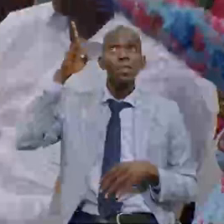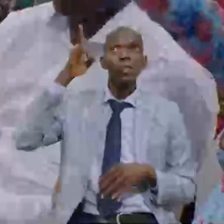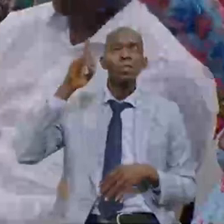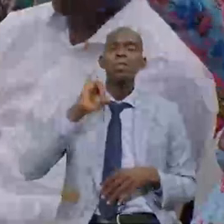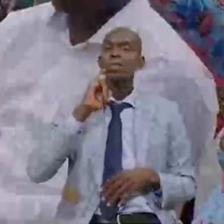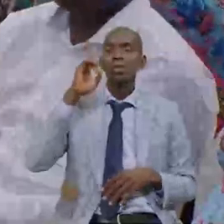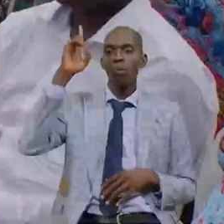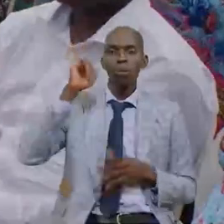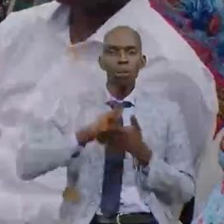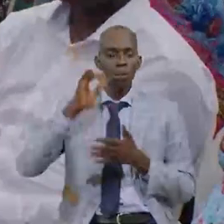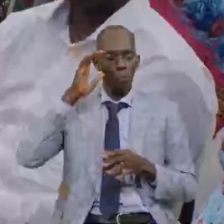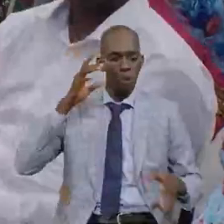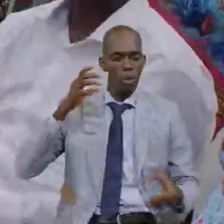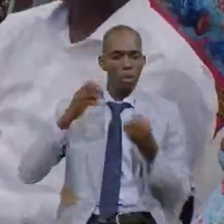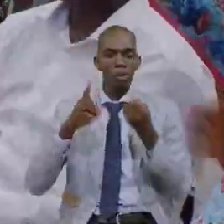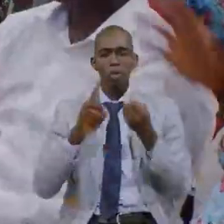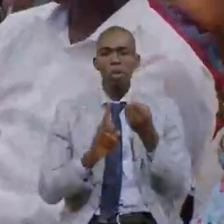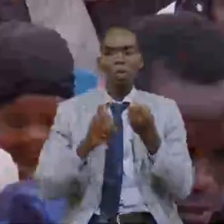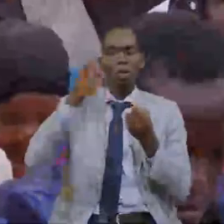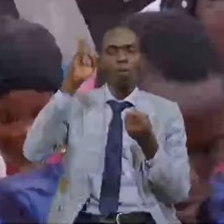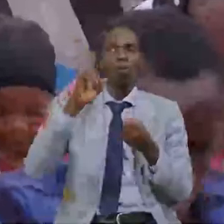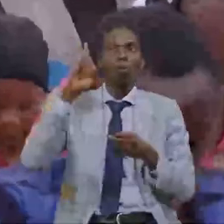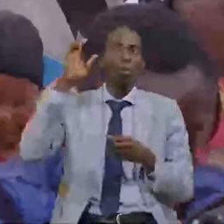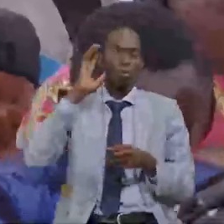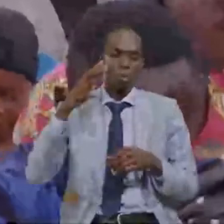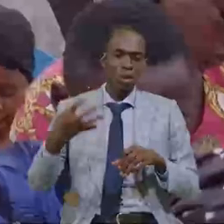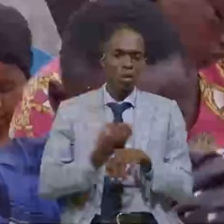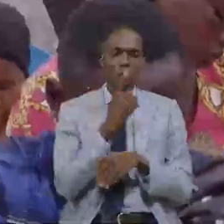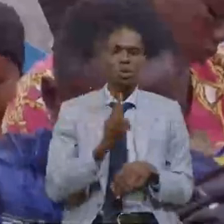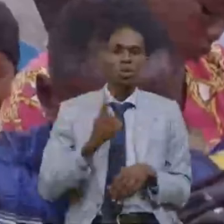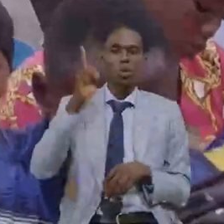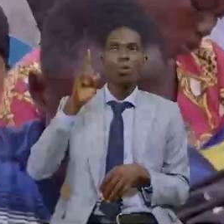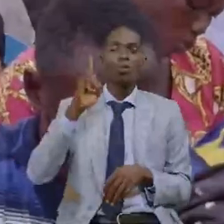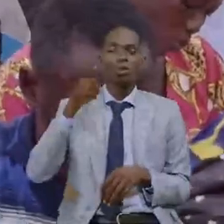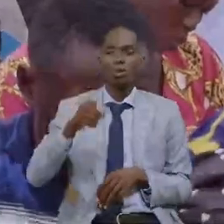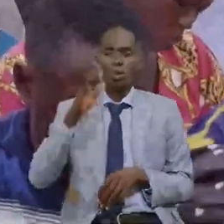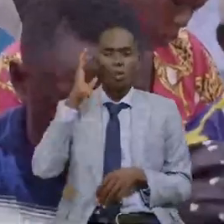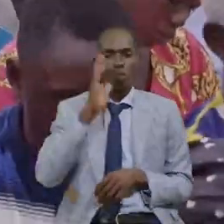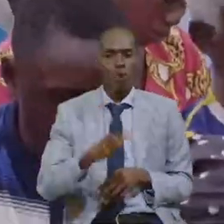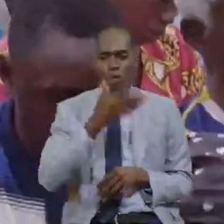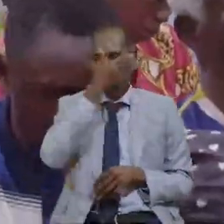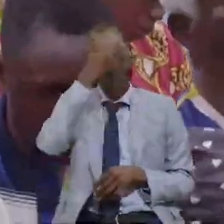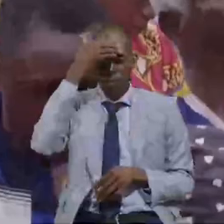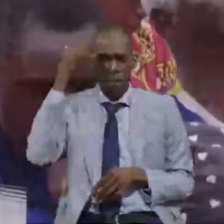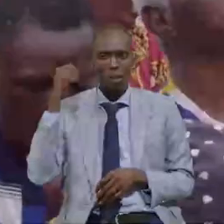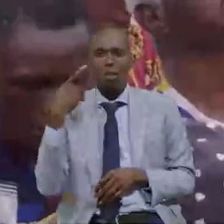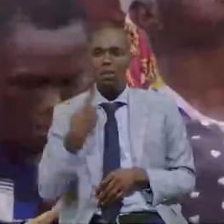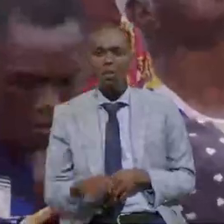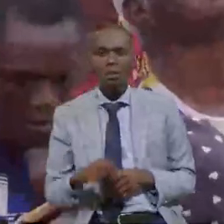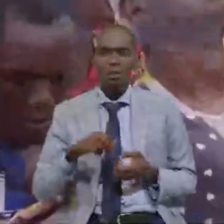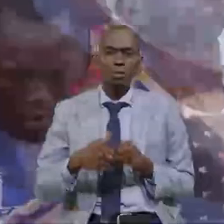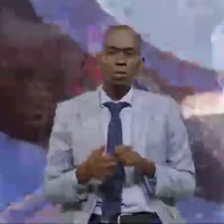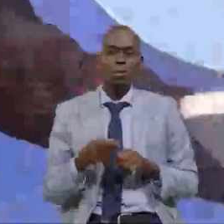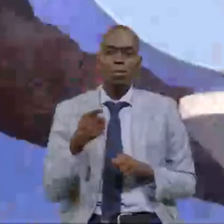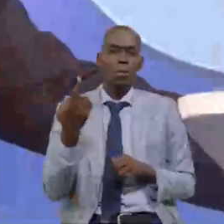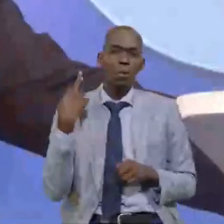qui va t'élever. Aujourd'hui, il va t'élever. Tu vas oublier la fosse où tu